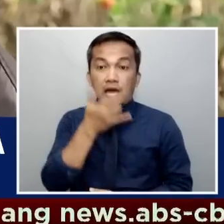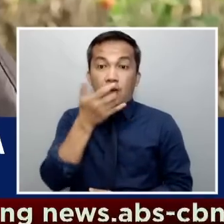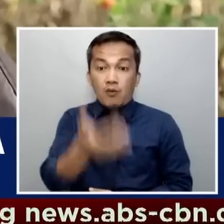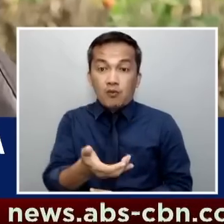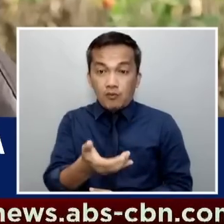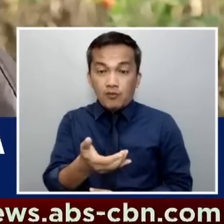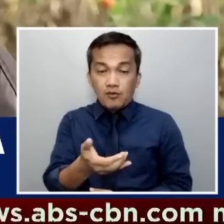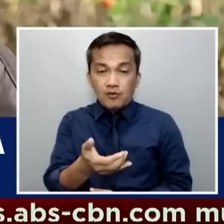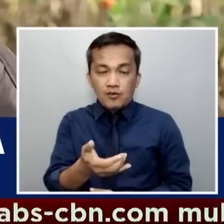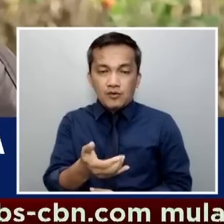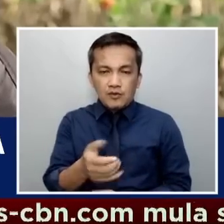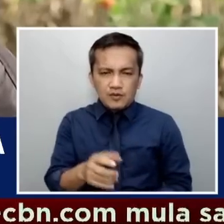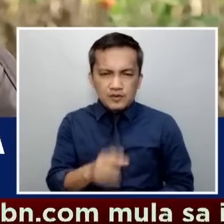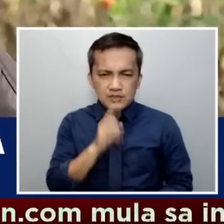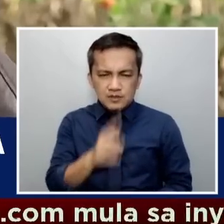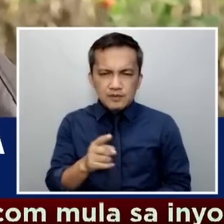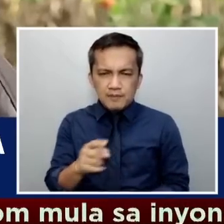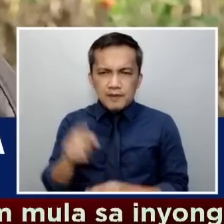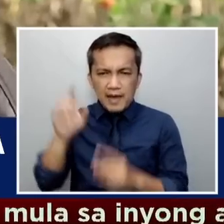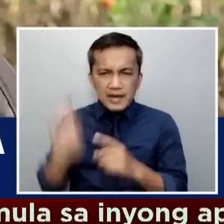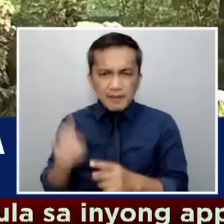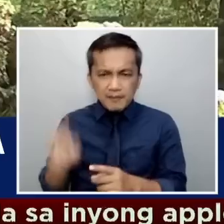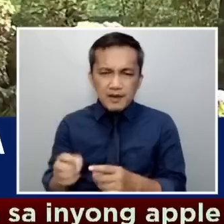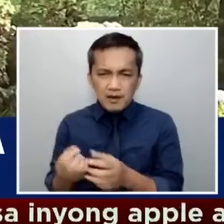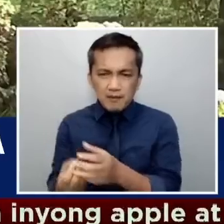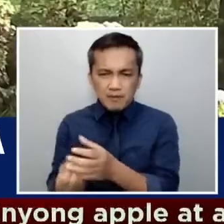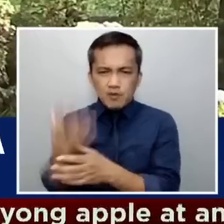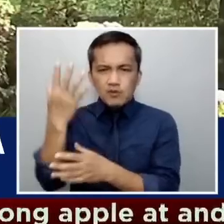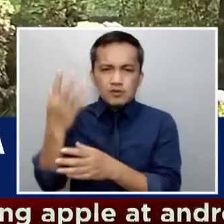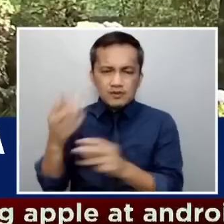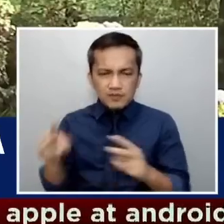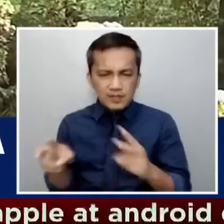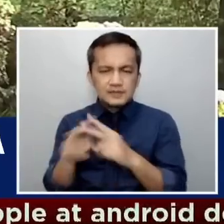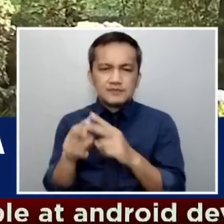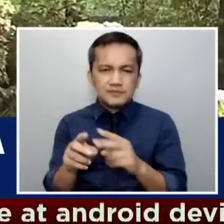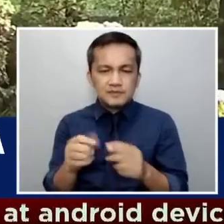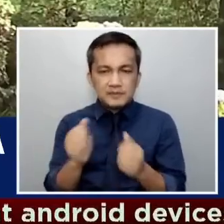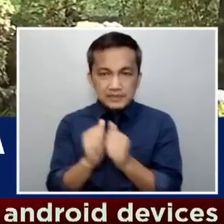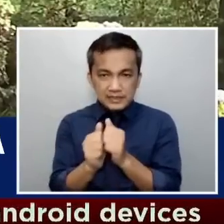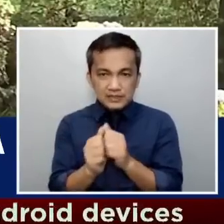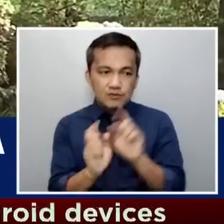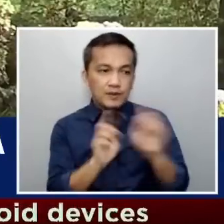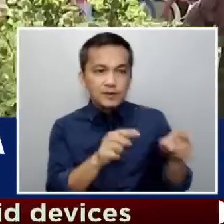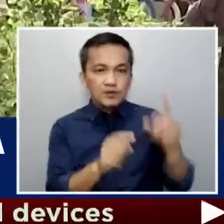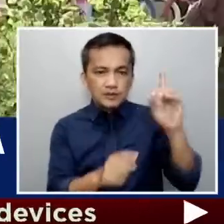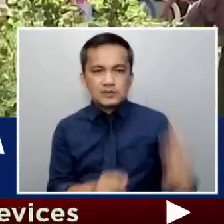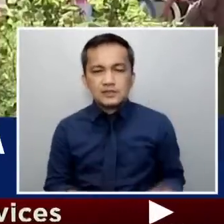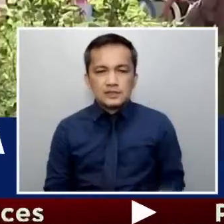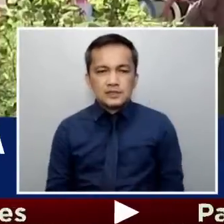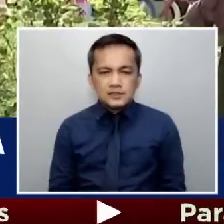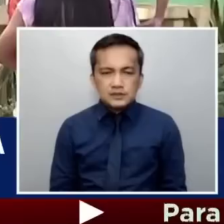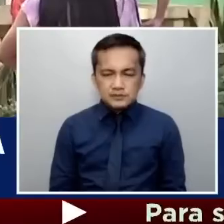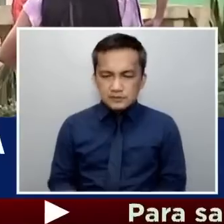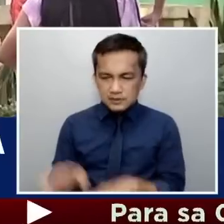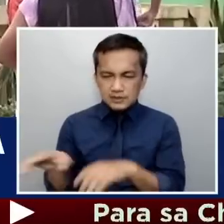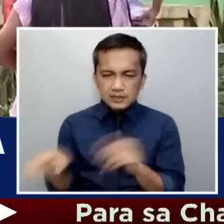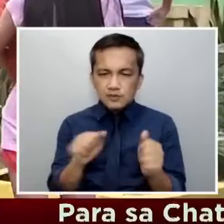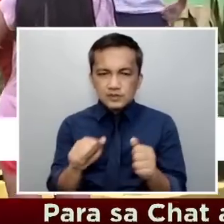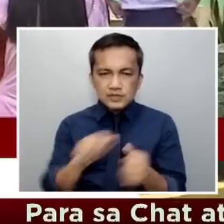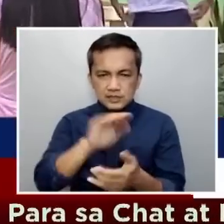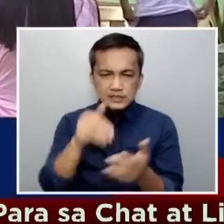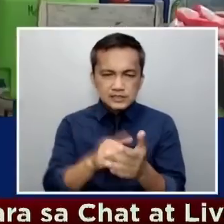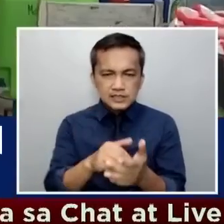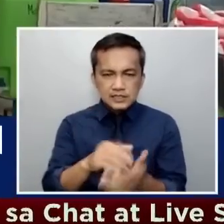na baraba na tayo kasi pumutok na yung bulkan. Sa Gabawan Evacuation Center sa Daraga Albay, hinaing ng